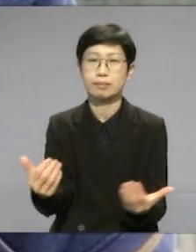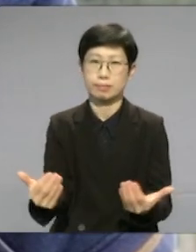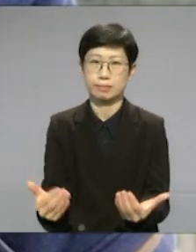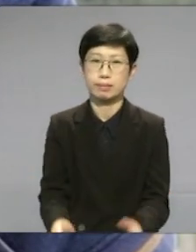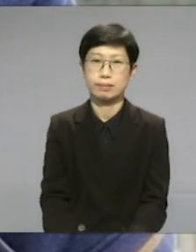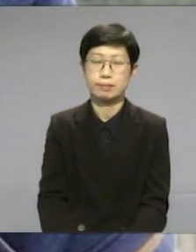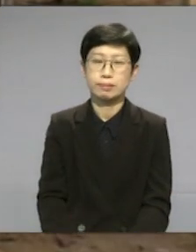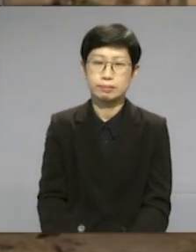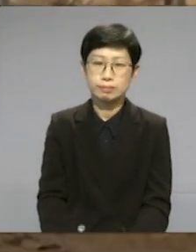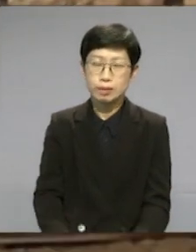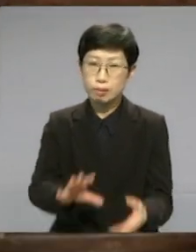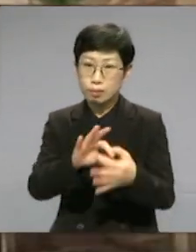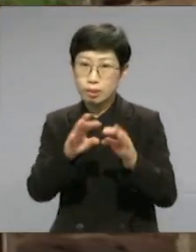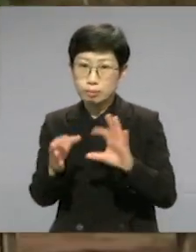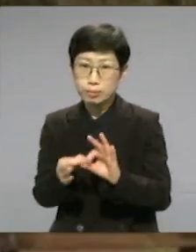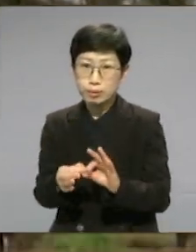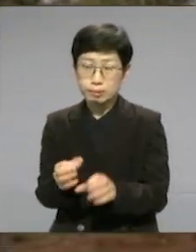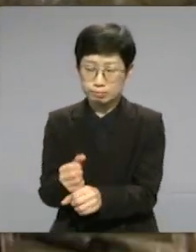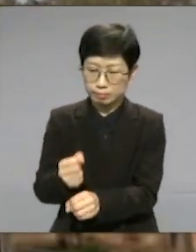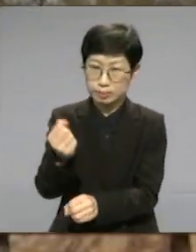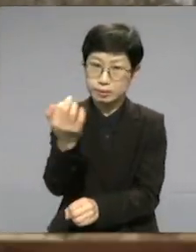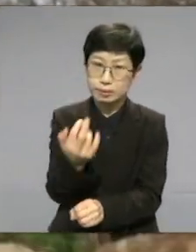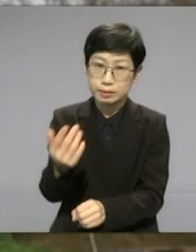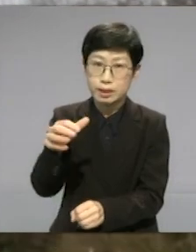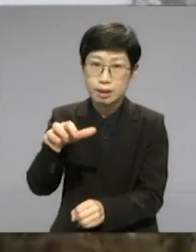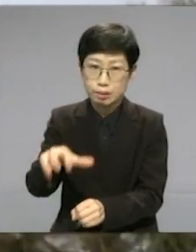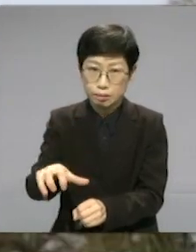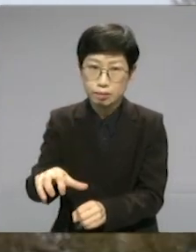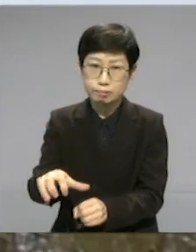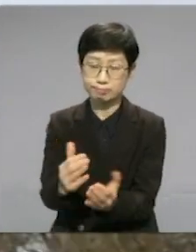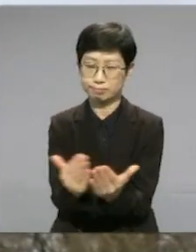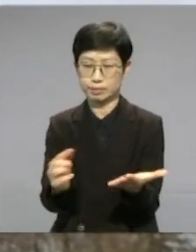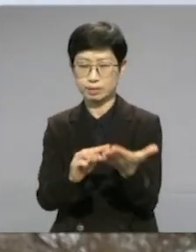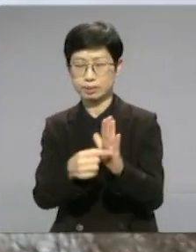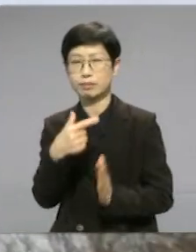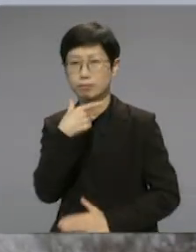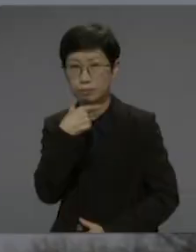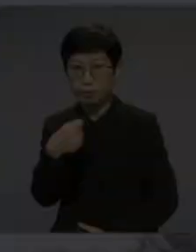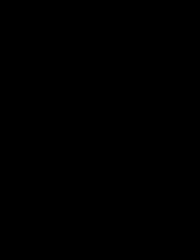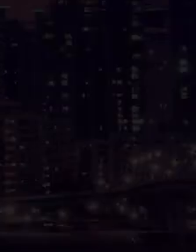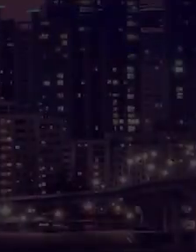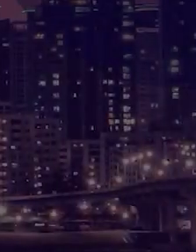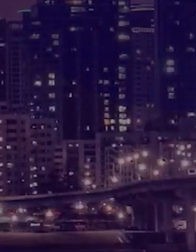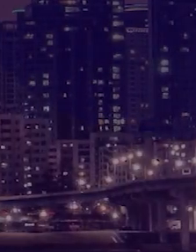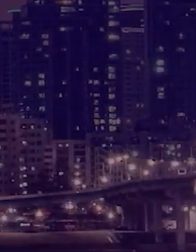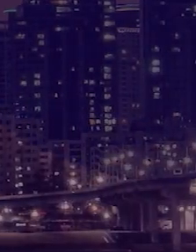파리올림픽 성화 현장에 자신들의 에펠탑을 전시하길 간절히 바란답니다.